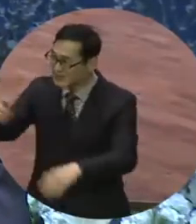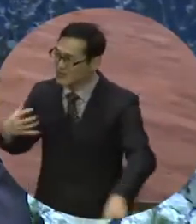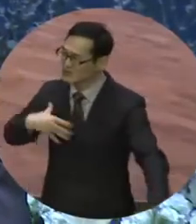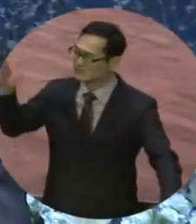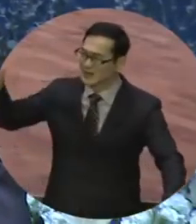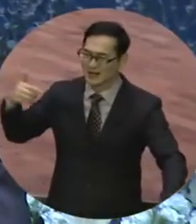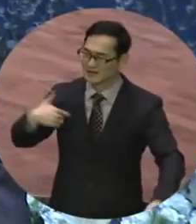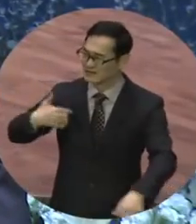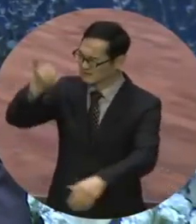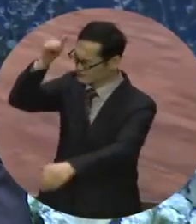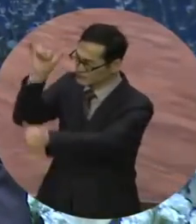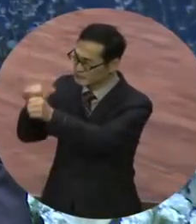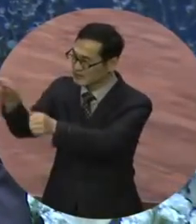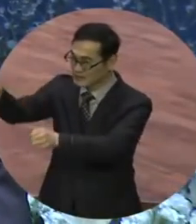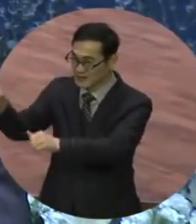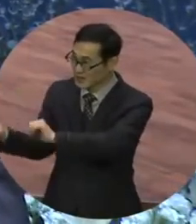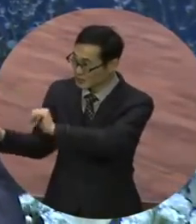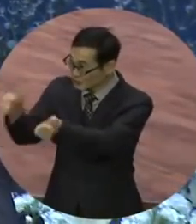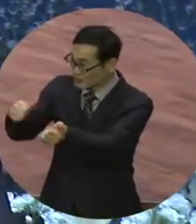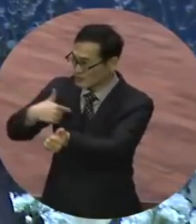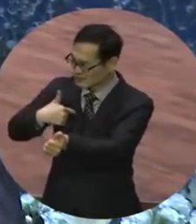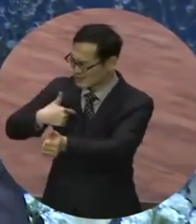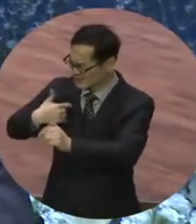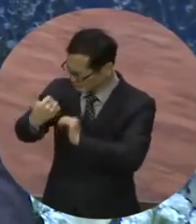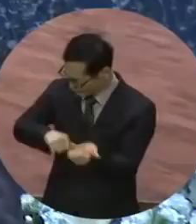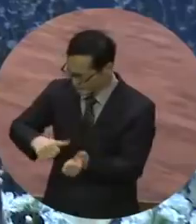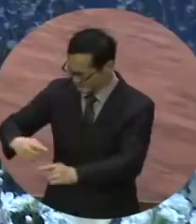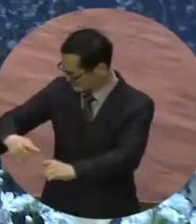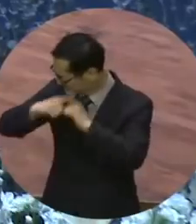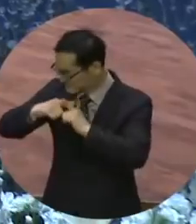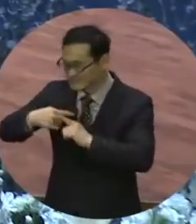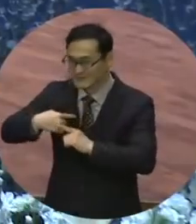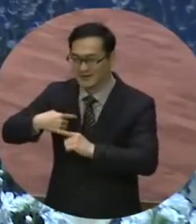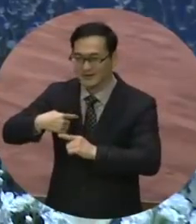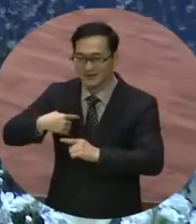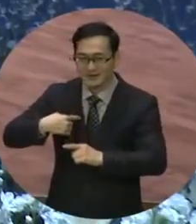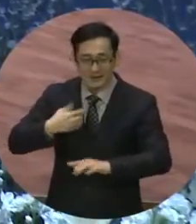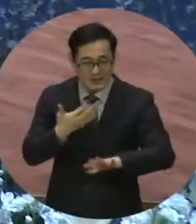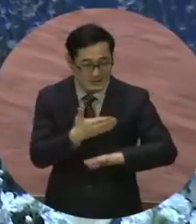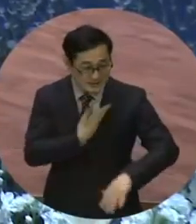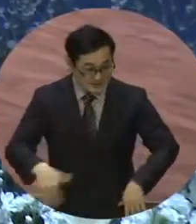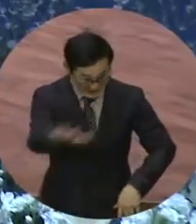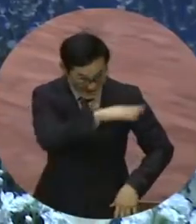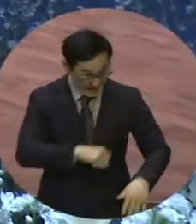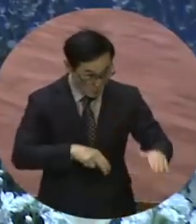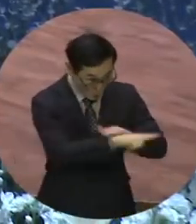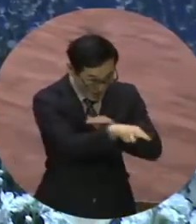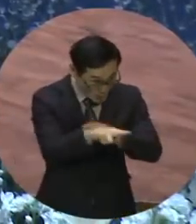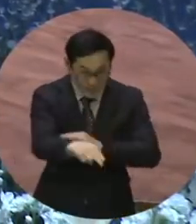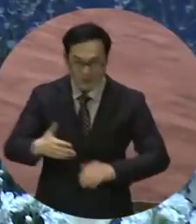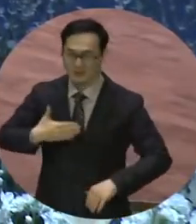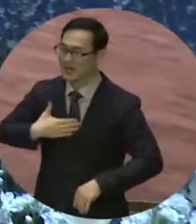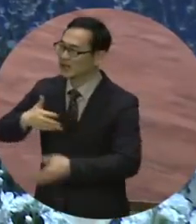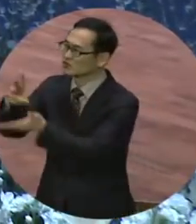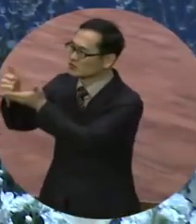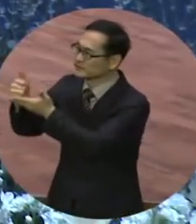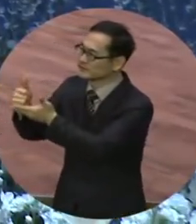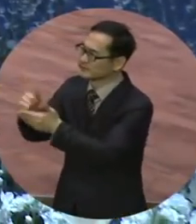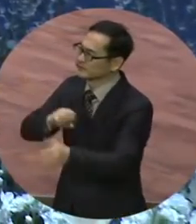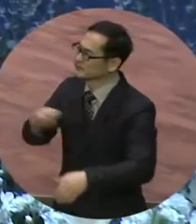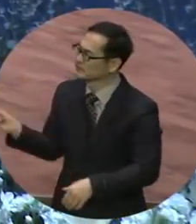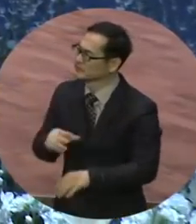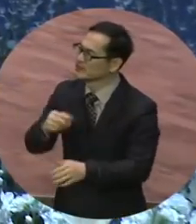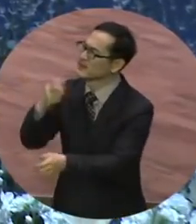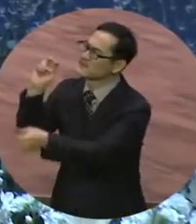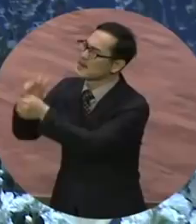거예요. 왜냐하면 평소 때 모두 다 이 제자들 다 나를 버려도 나는 주님을 버리지 않겠습니다.